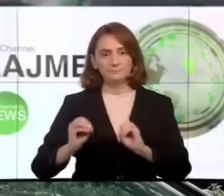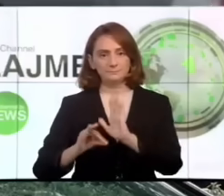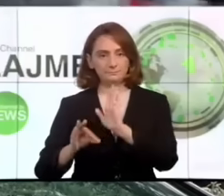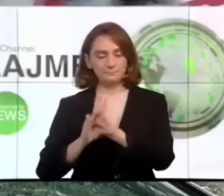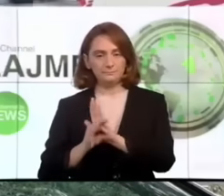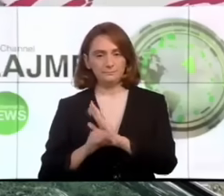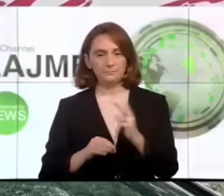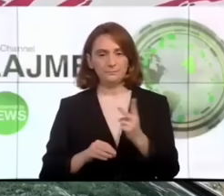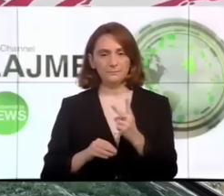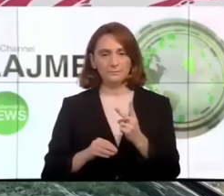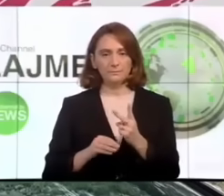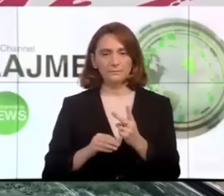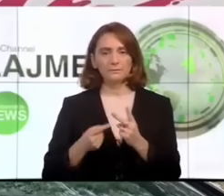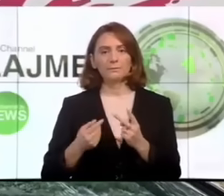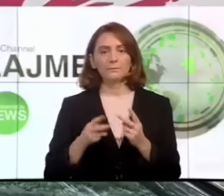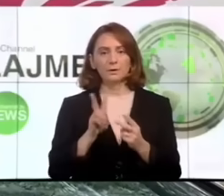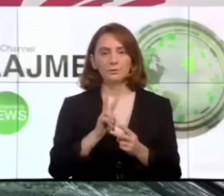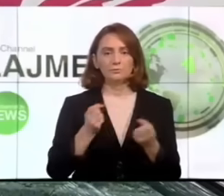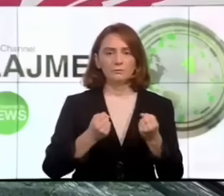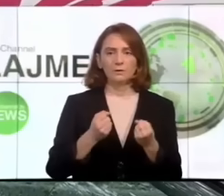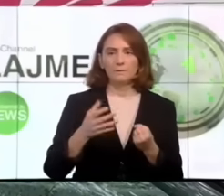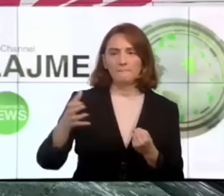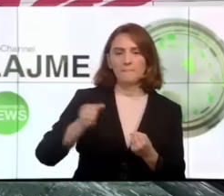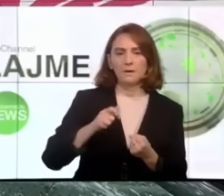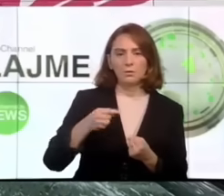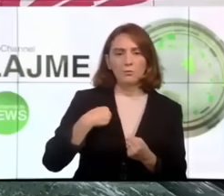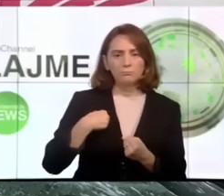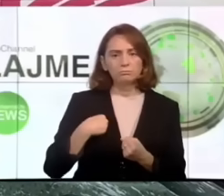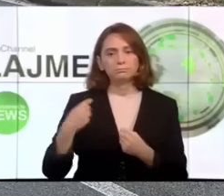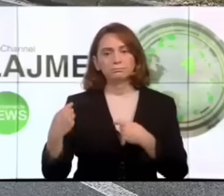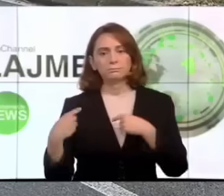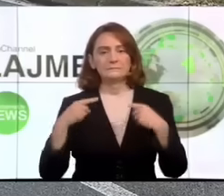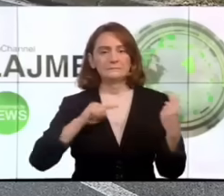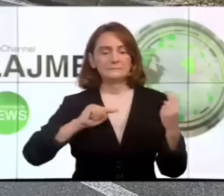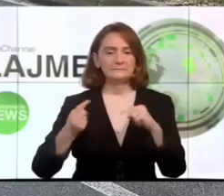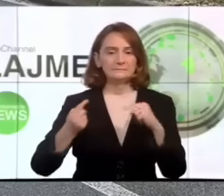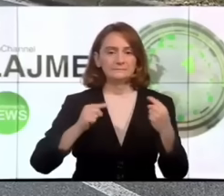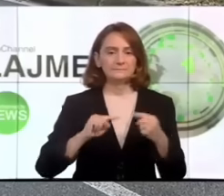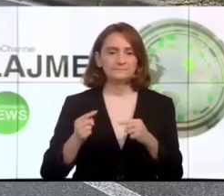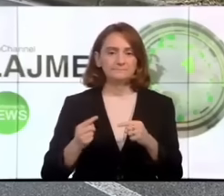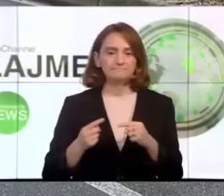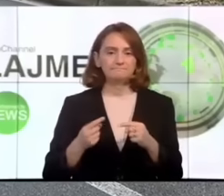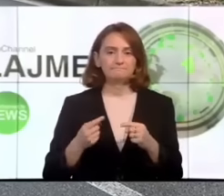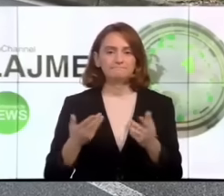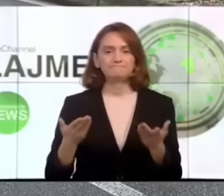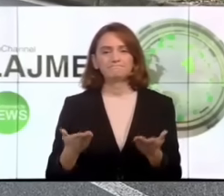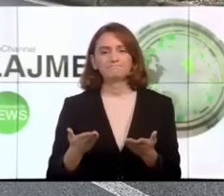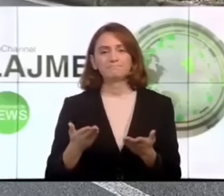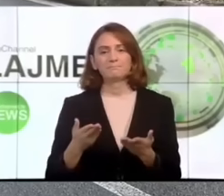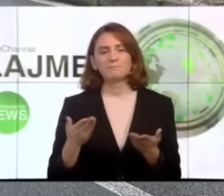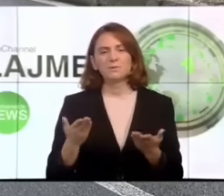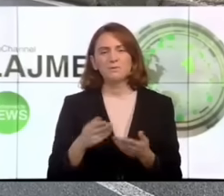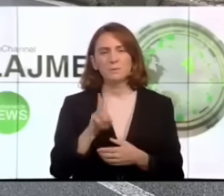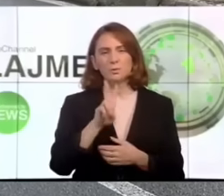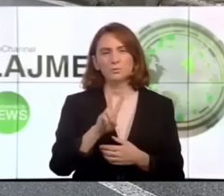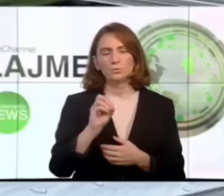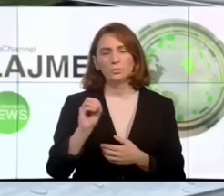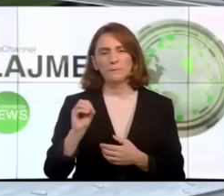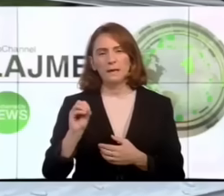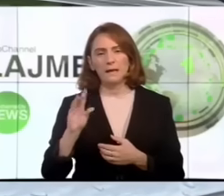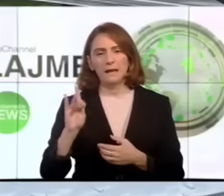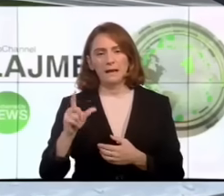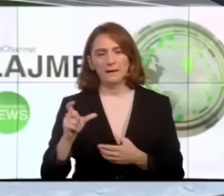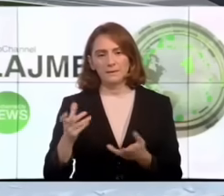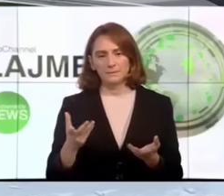pestatorit vazhdoi me përleshje fizike mes Cen Selës dhe Dedush Gjonit, të dy drejtues furgonësh të linjës Shkodër-Velipoj. Si